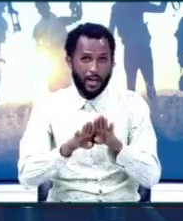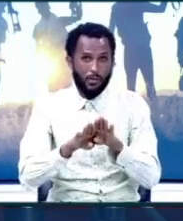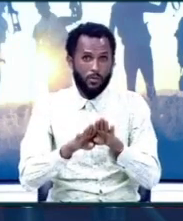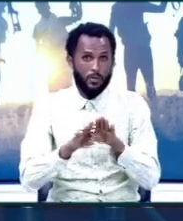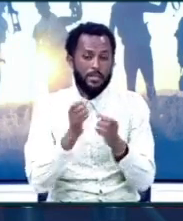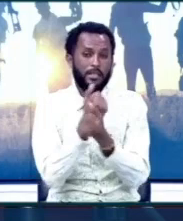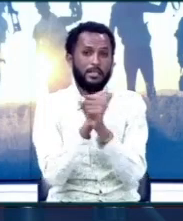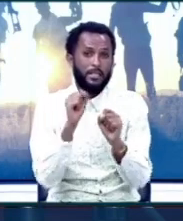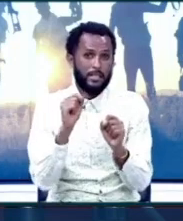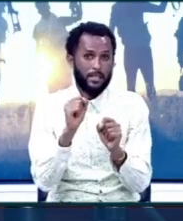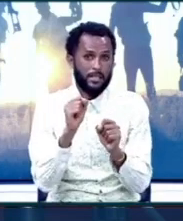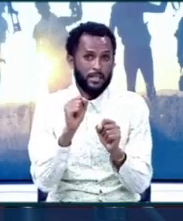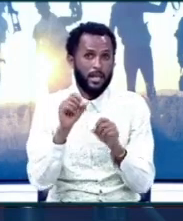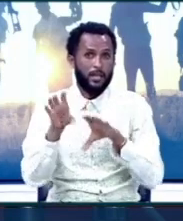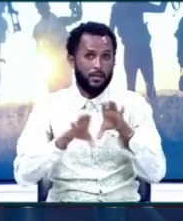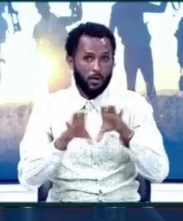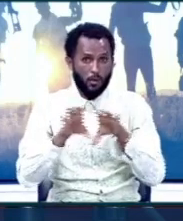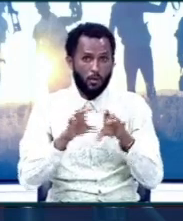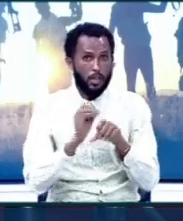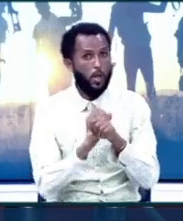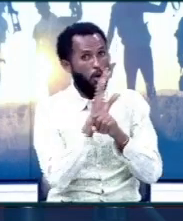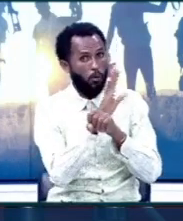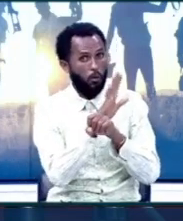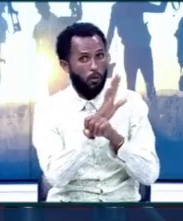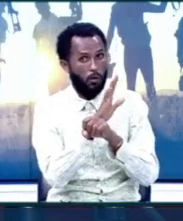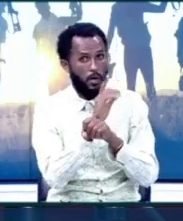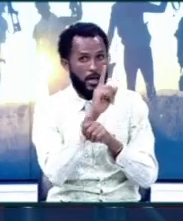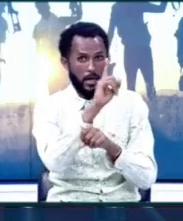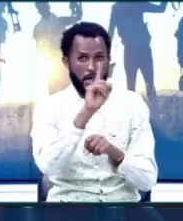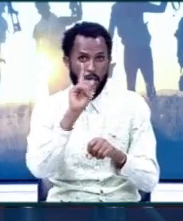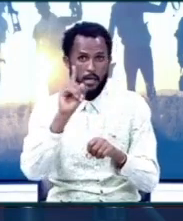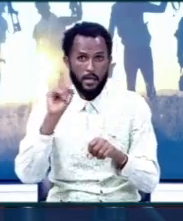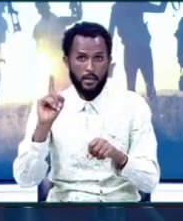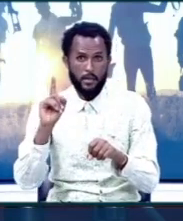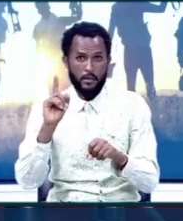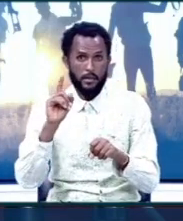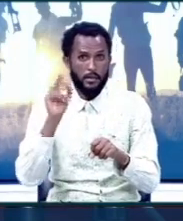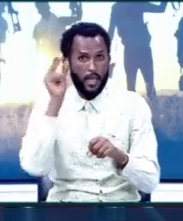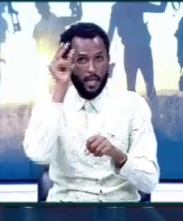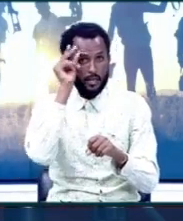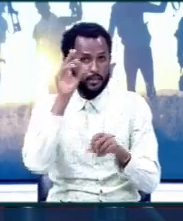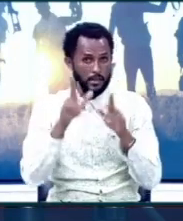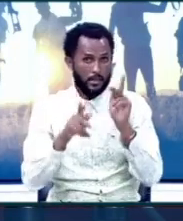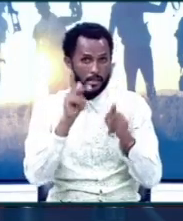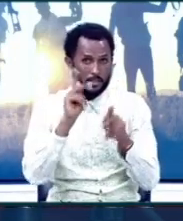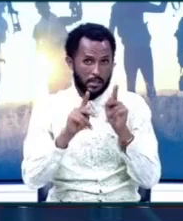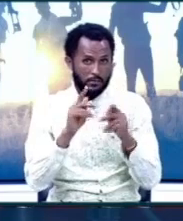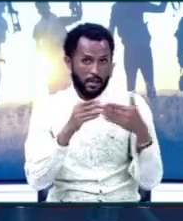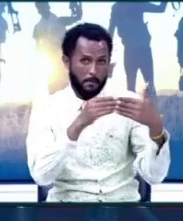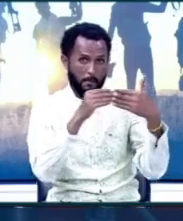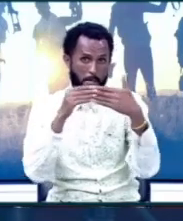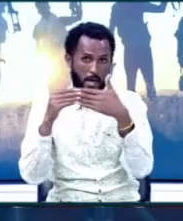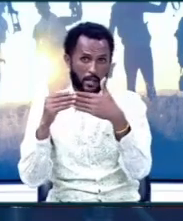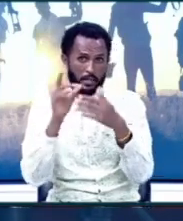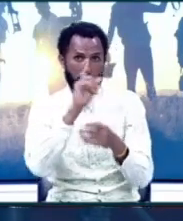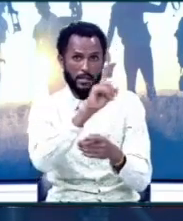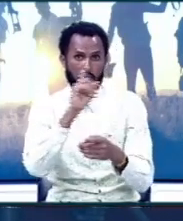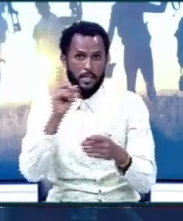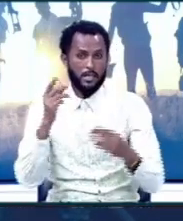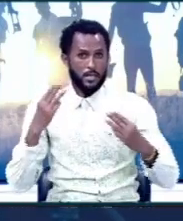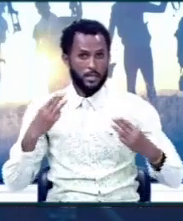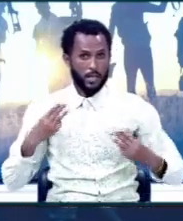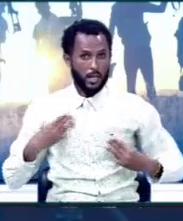ንምርጋፅ ናይ ንገብሮ ርብርብ ዝኔዋ ተልእኾ ብነፍሲ ወከፍ ናይቲ ብሄር ህዝቢ ብነፍሲ ወከፍ መሪሕነት ብነፍሲ ወከፍ